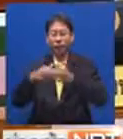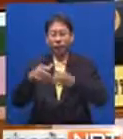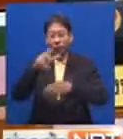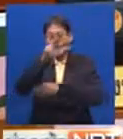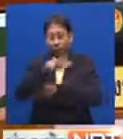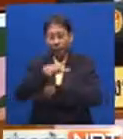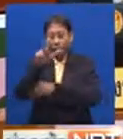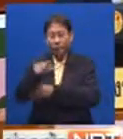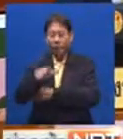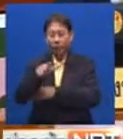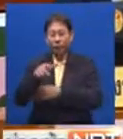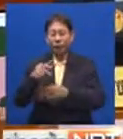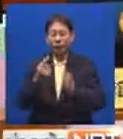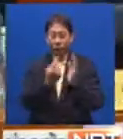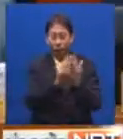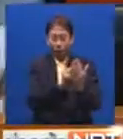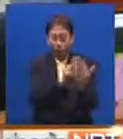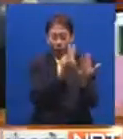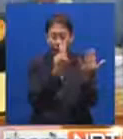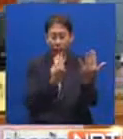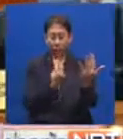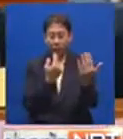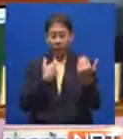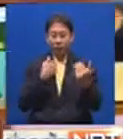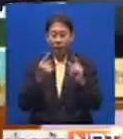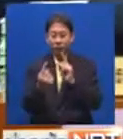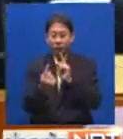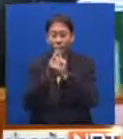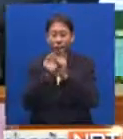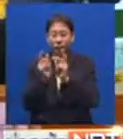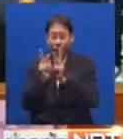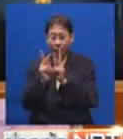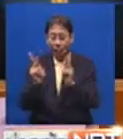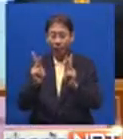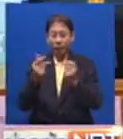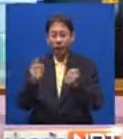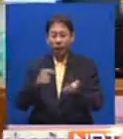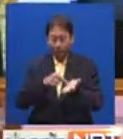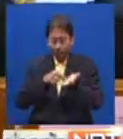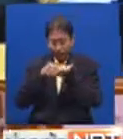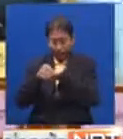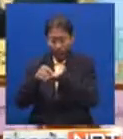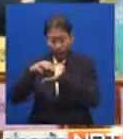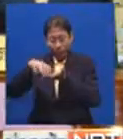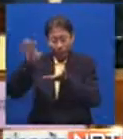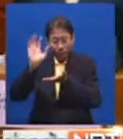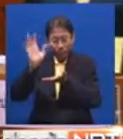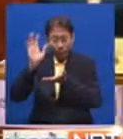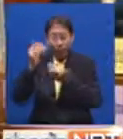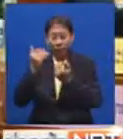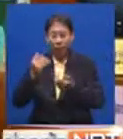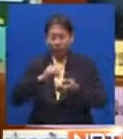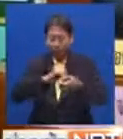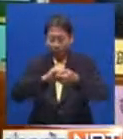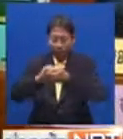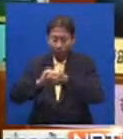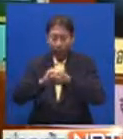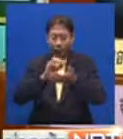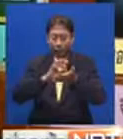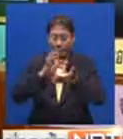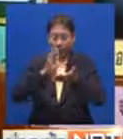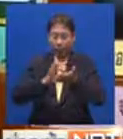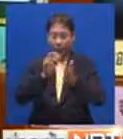ไทยและตัวแทนจากพรรคเพื่อไทยอีก 2คนจะเข้าพบคณะกรรมาธิการเพื่อให้ข้อเสนอแนะและข้อคิดเห็นประกอบการร่างรัฐธรรมนูญ